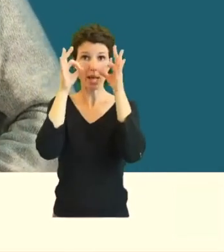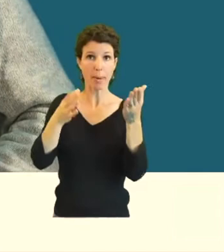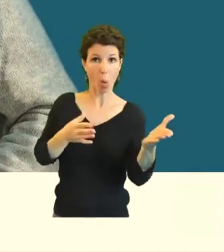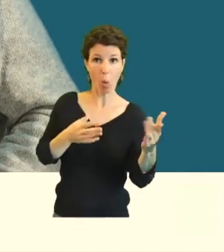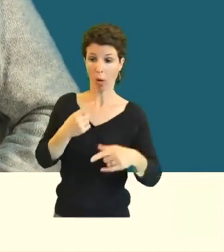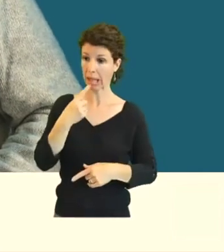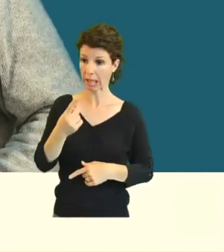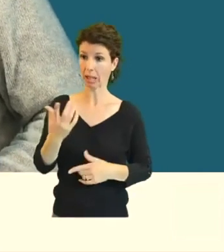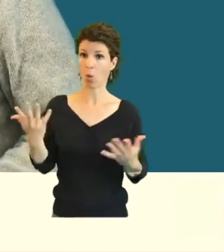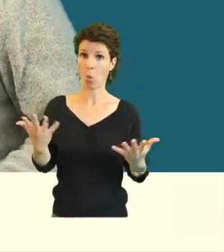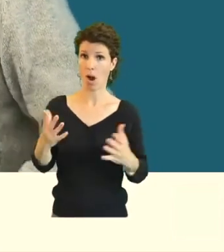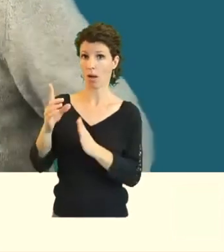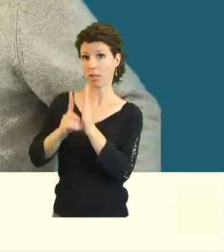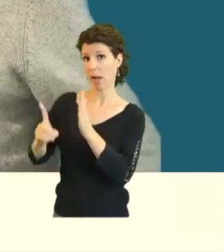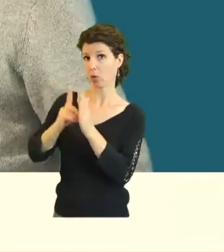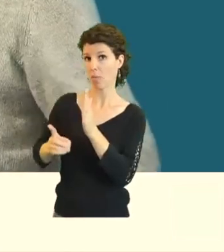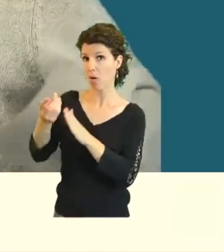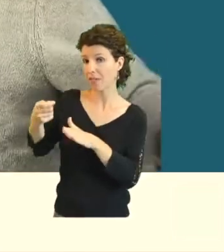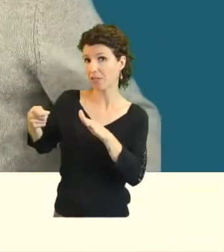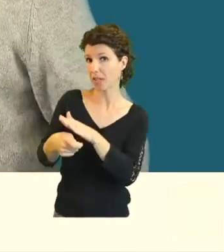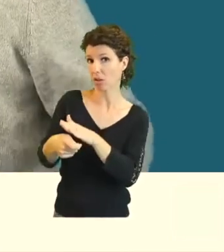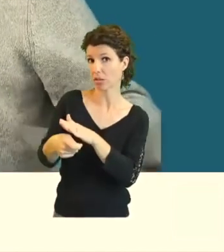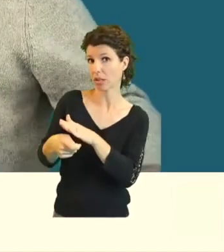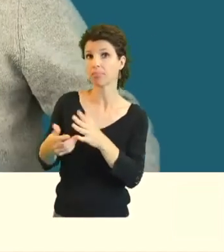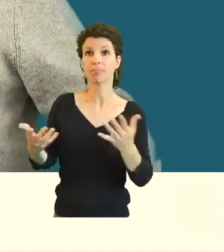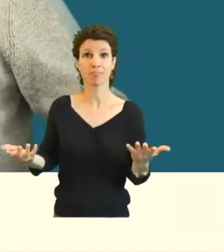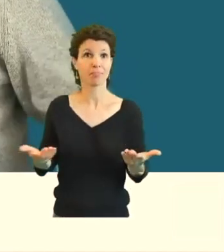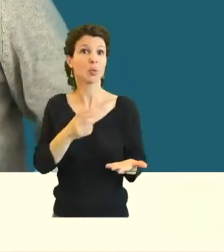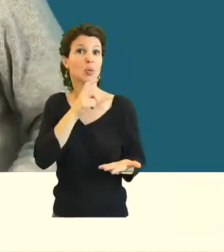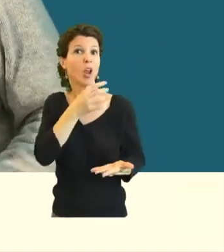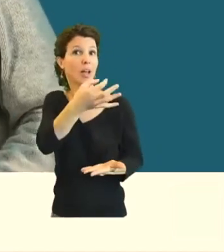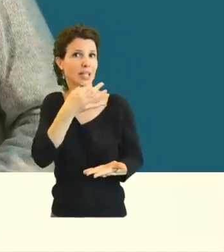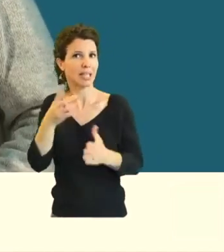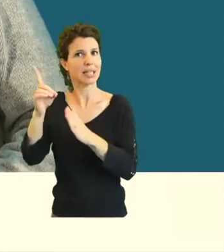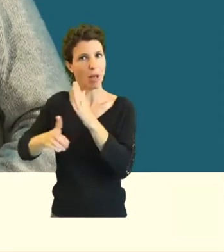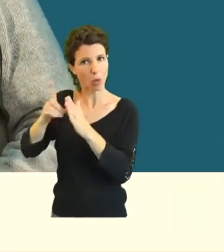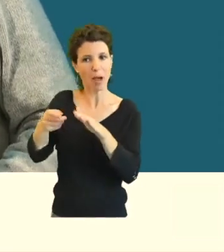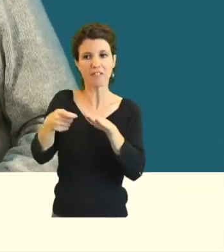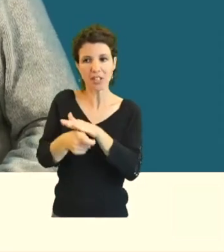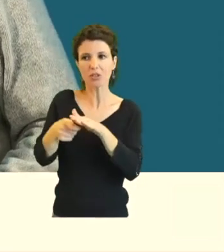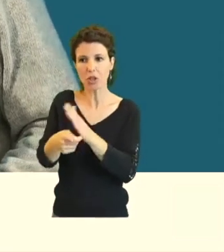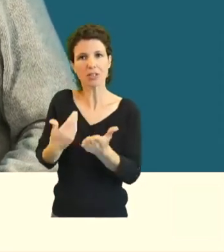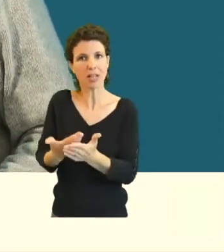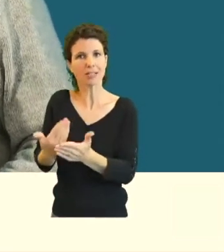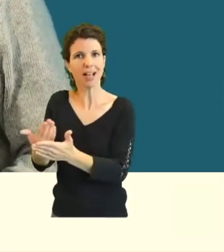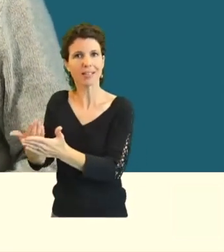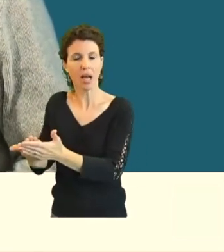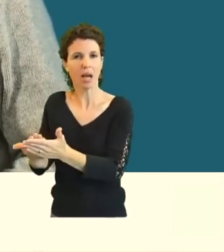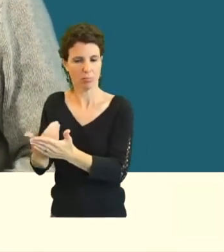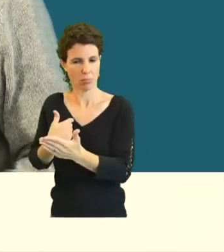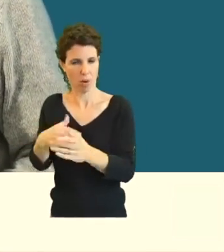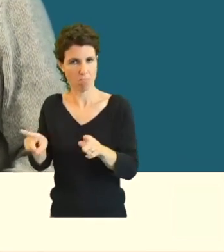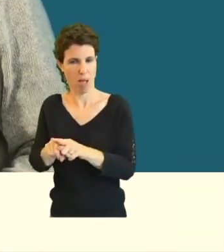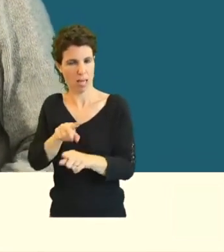par le département. Alors vous qui émettant nous rappeler ce que le département finance, je vous retourne la question. Est-ce que le département,